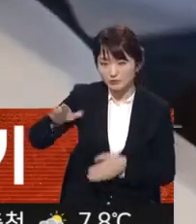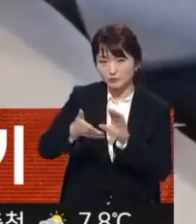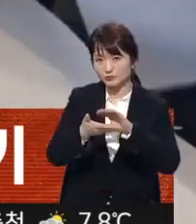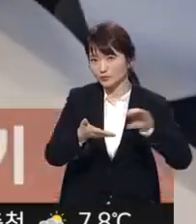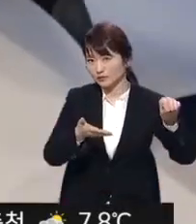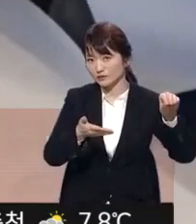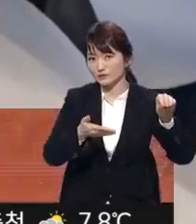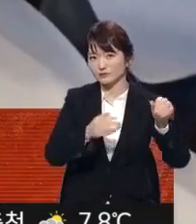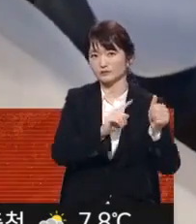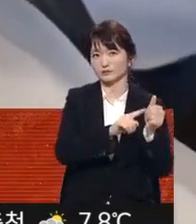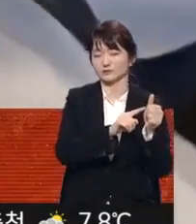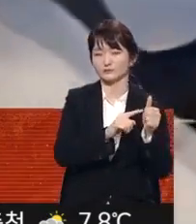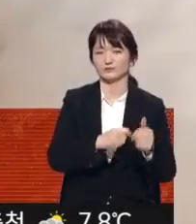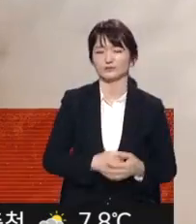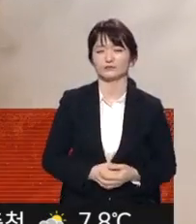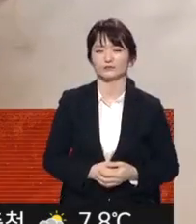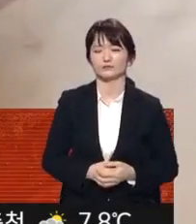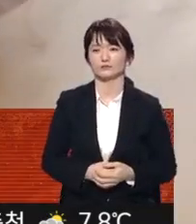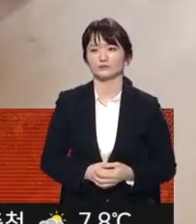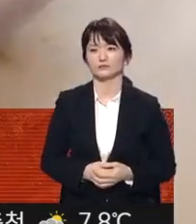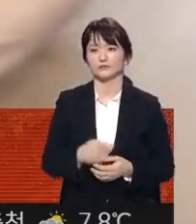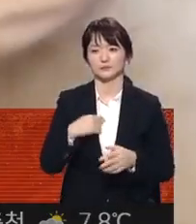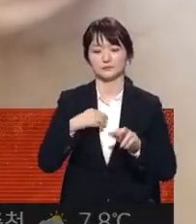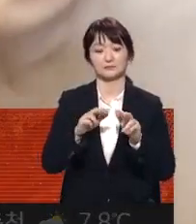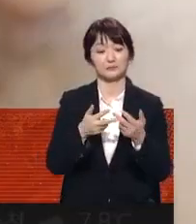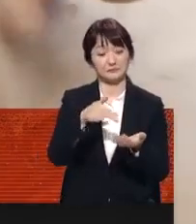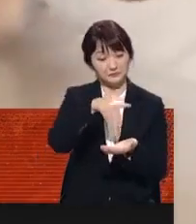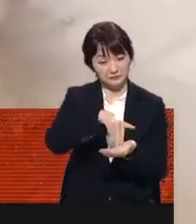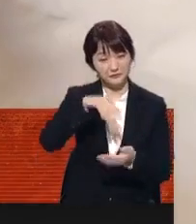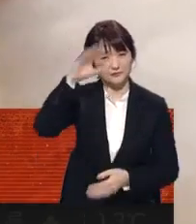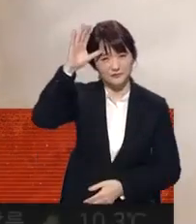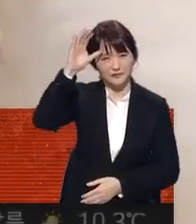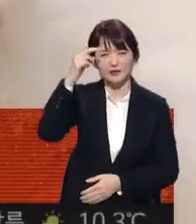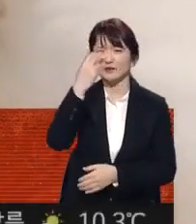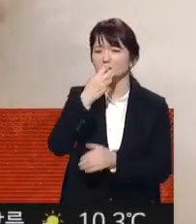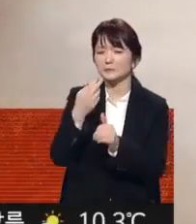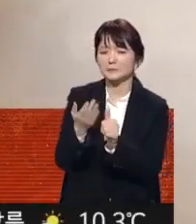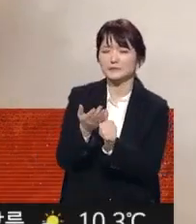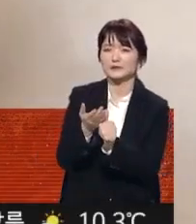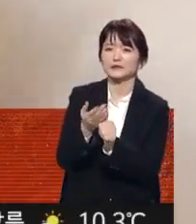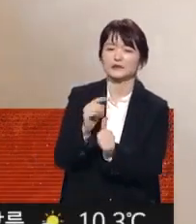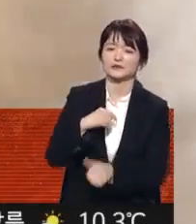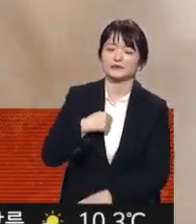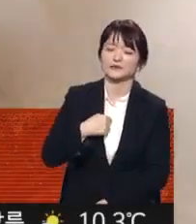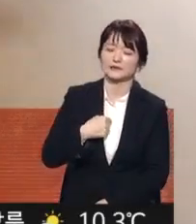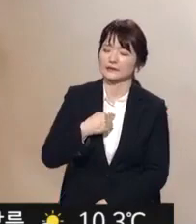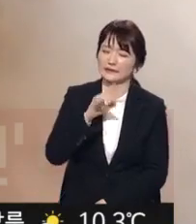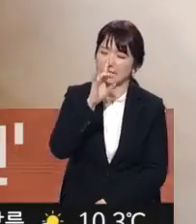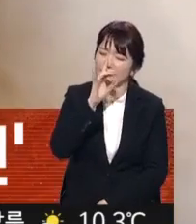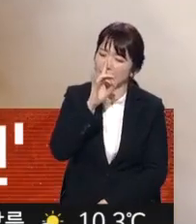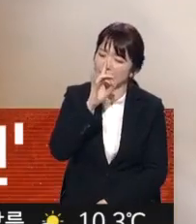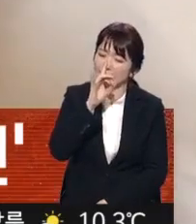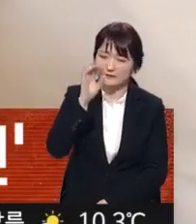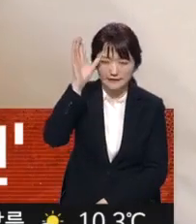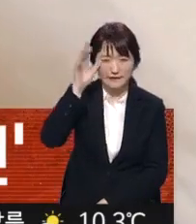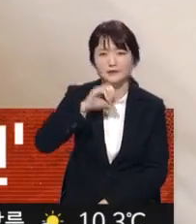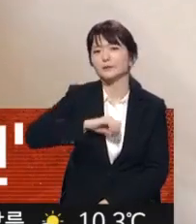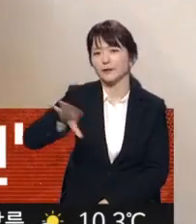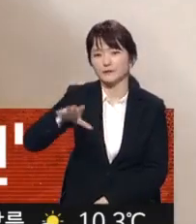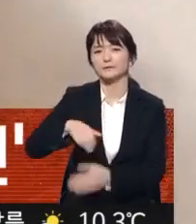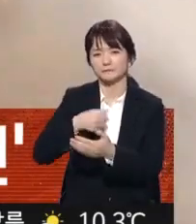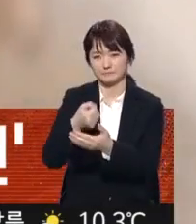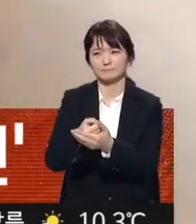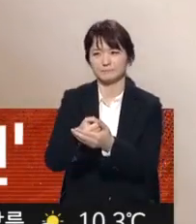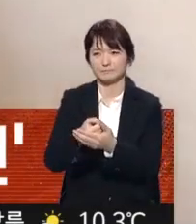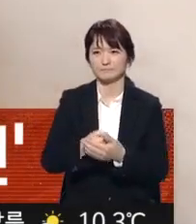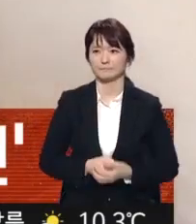갔습니다 본인 입장에서는 이제 개를 키우다가 자신의 능력 바뀌니까 유기를 해야 되겠다고 마음을 뭔가